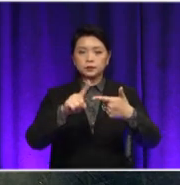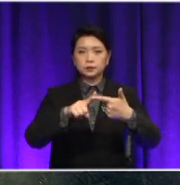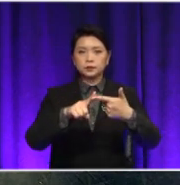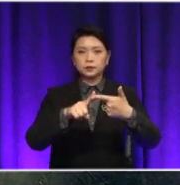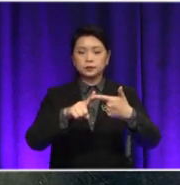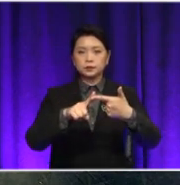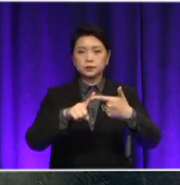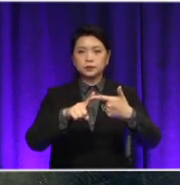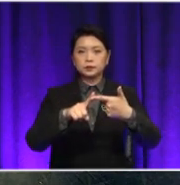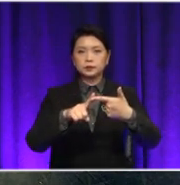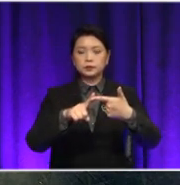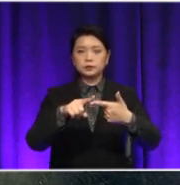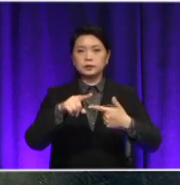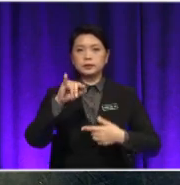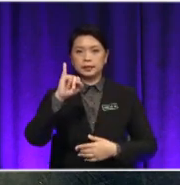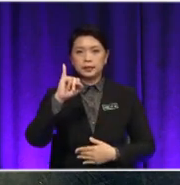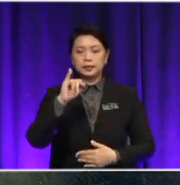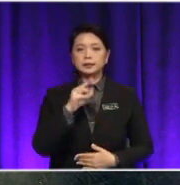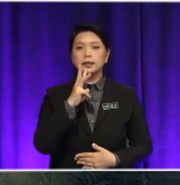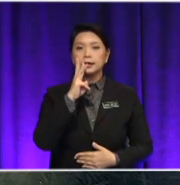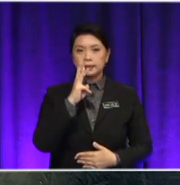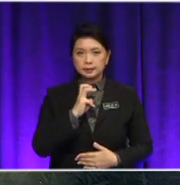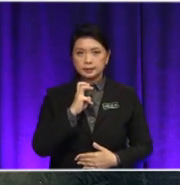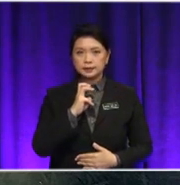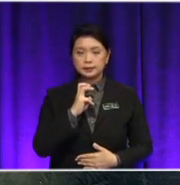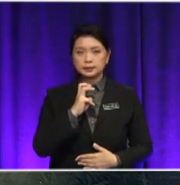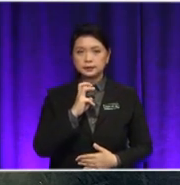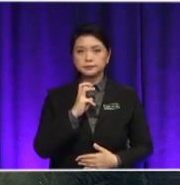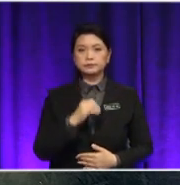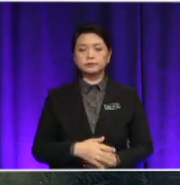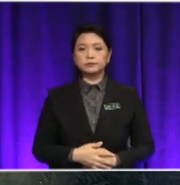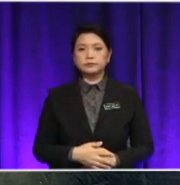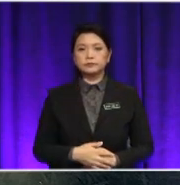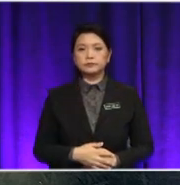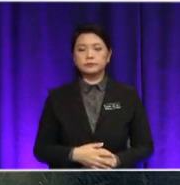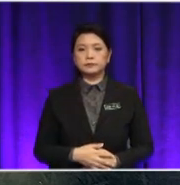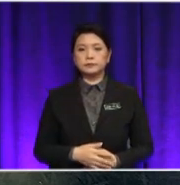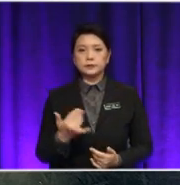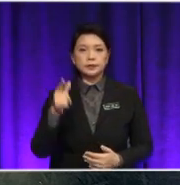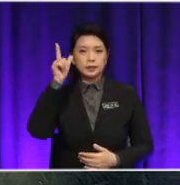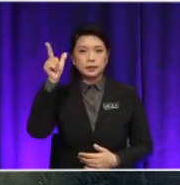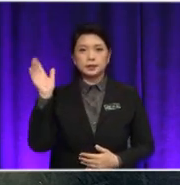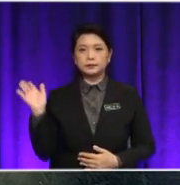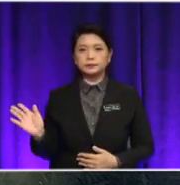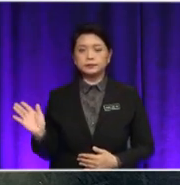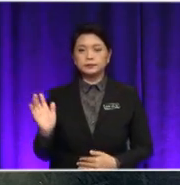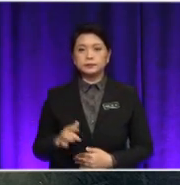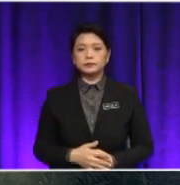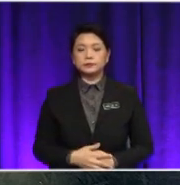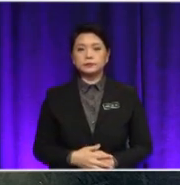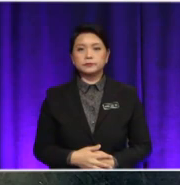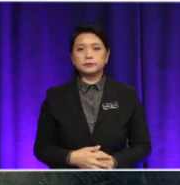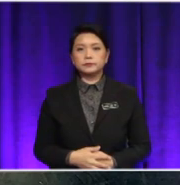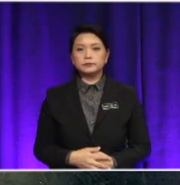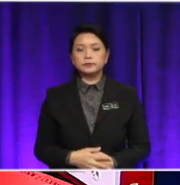rice adalah ice, mewakili ice. Kita lihat demonstrasi untuk ice. Silakan Cikgu Hakim. Okey, murid